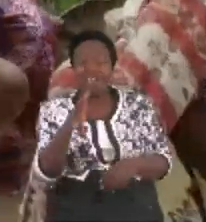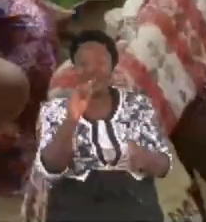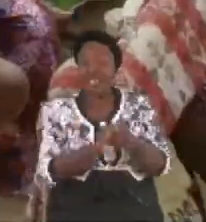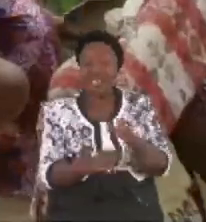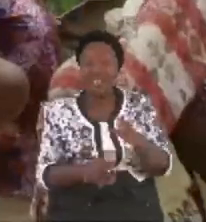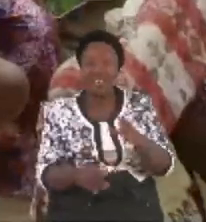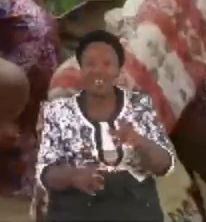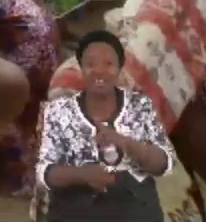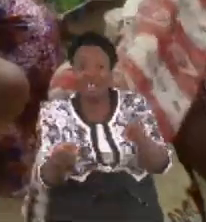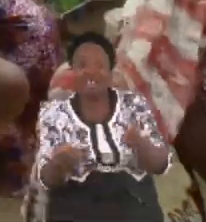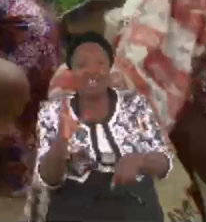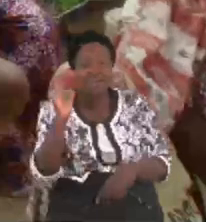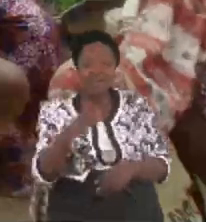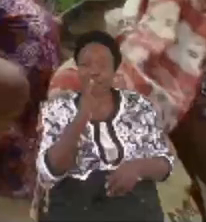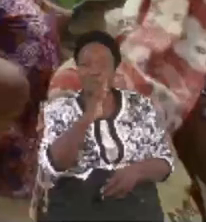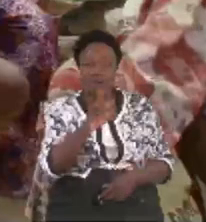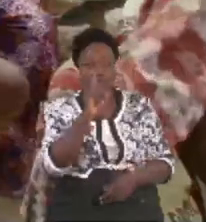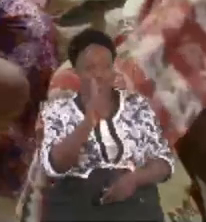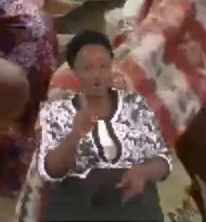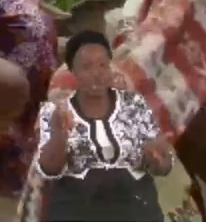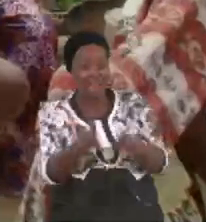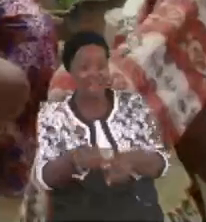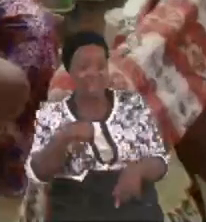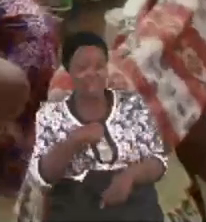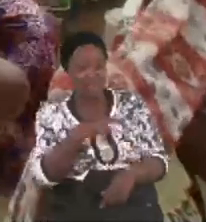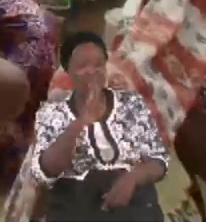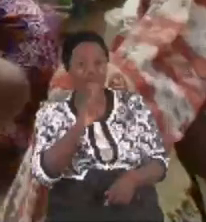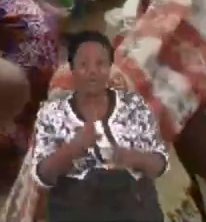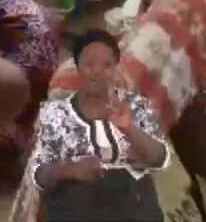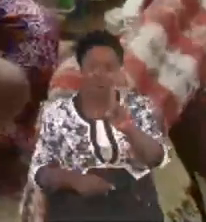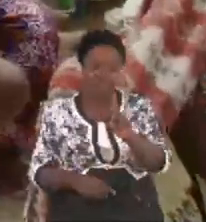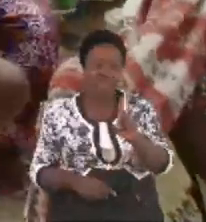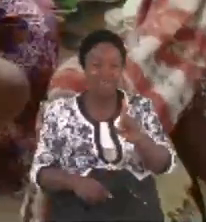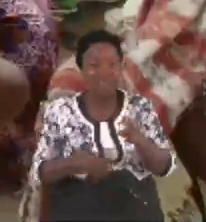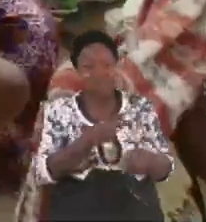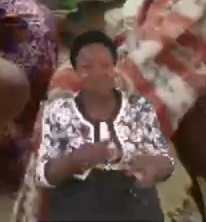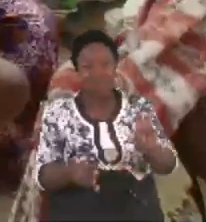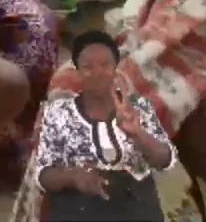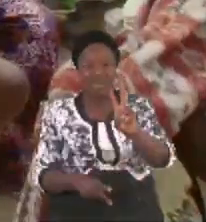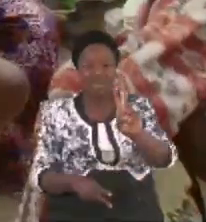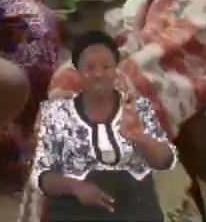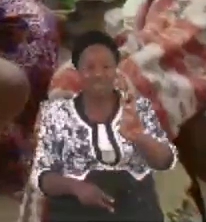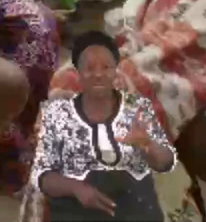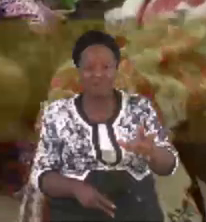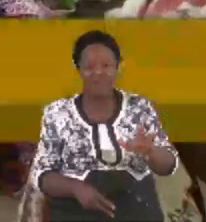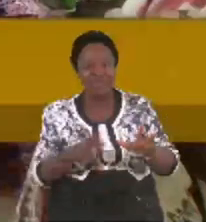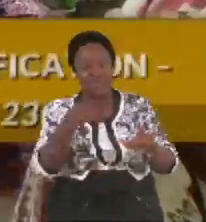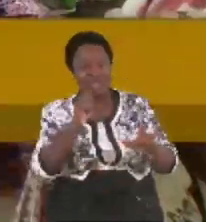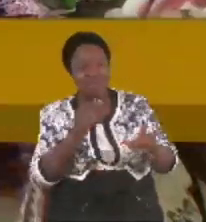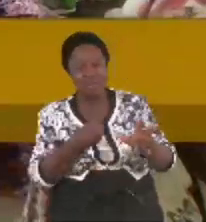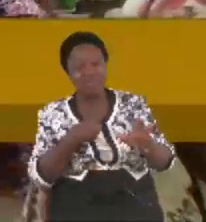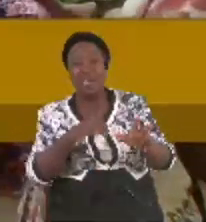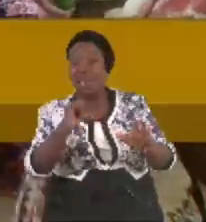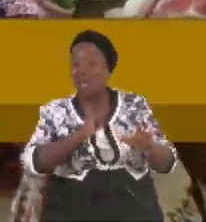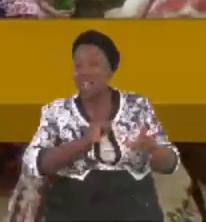gloire. Afin qu'ils soient un. Comme nous sommes un. Verset 23. Moi en